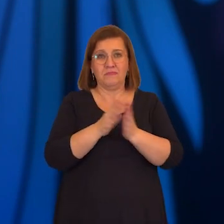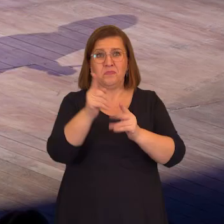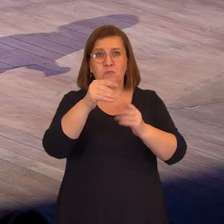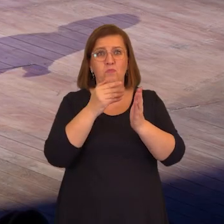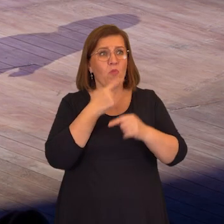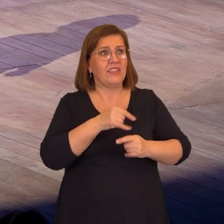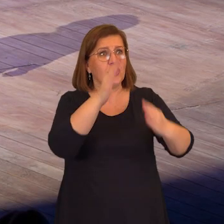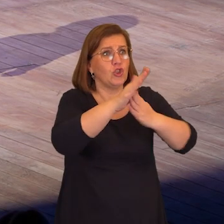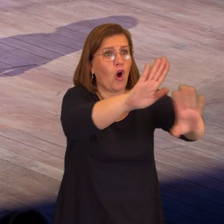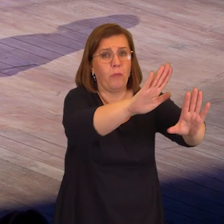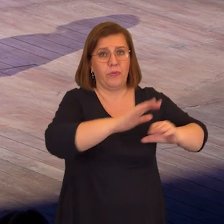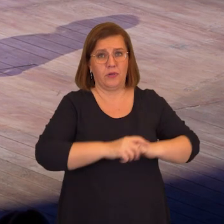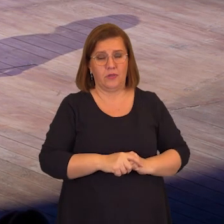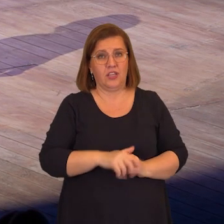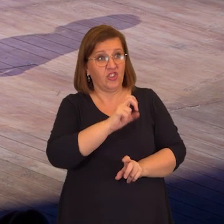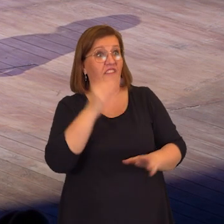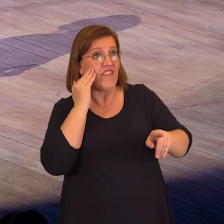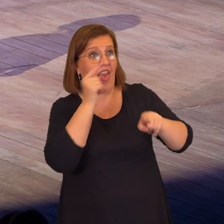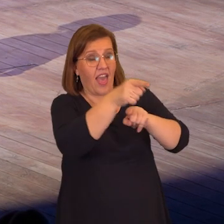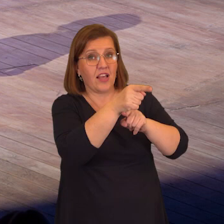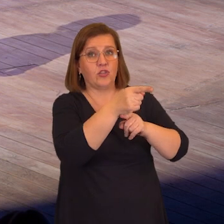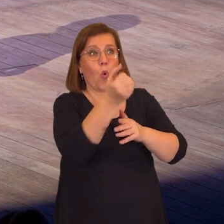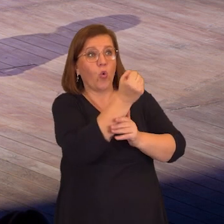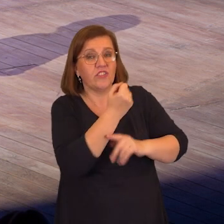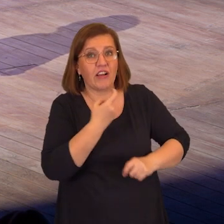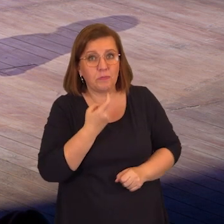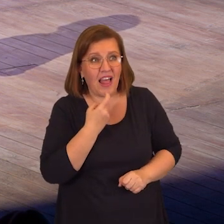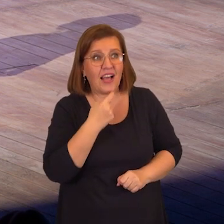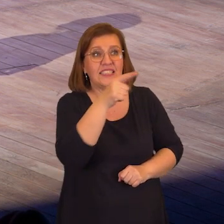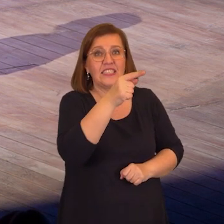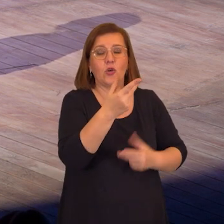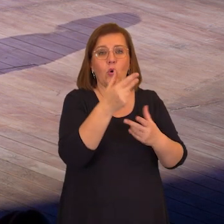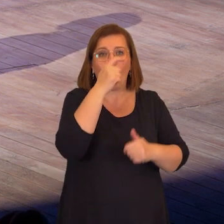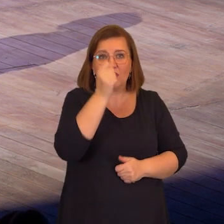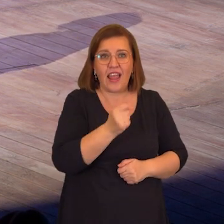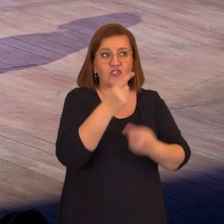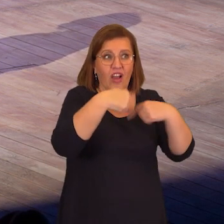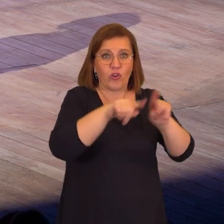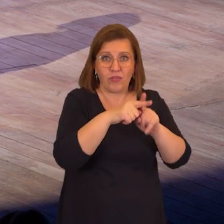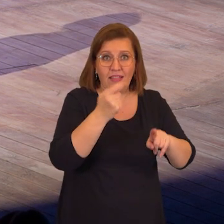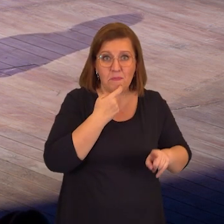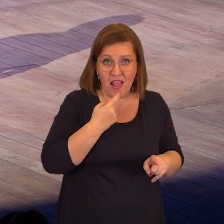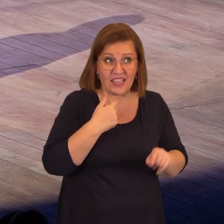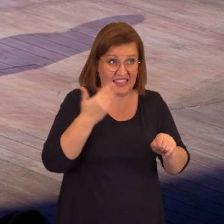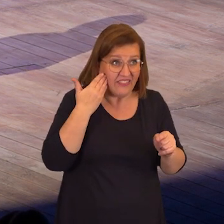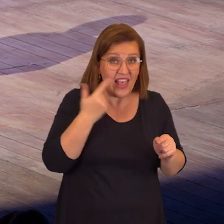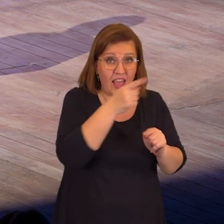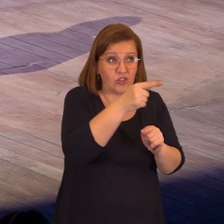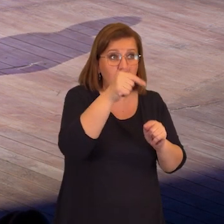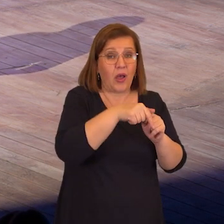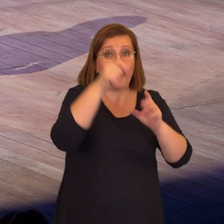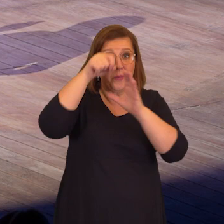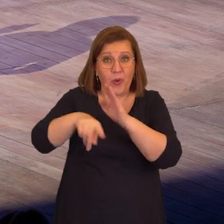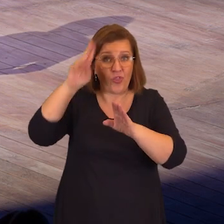stop. Czy wiesz, że używasz plastiku? Te chusteczki są wykonane z włókien polipropylenowych. Powinny trafić